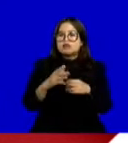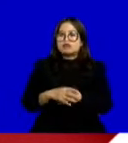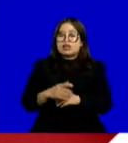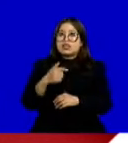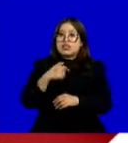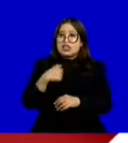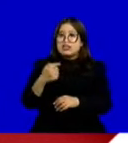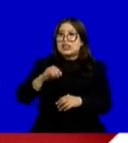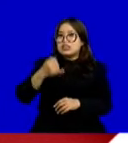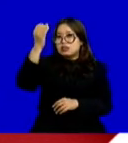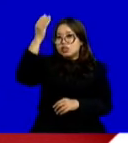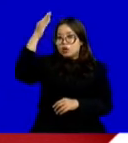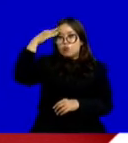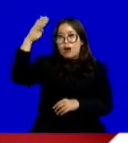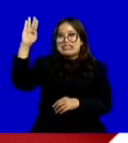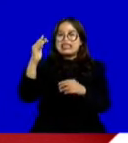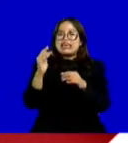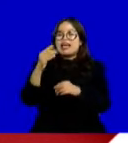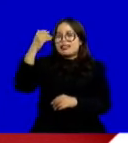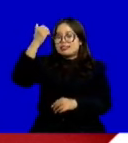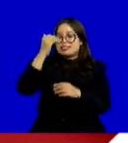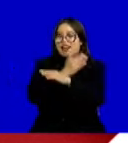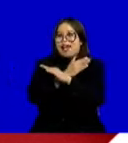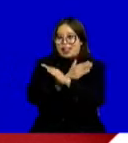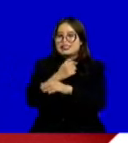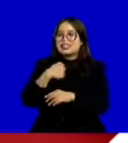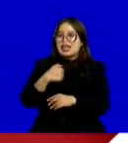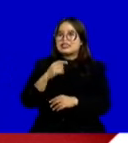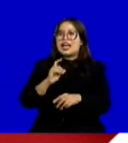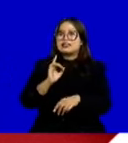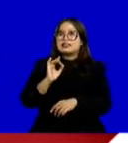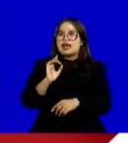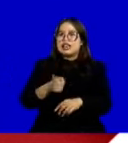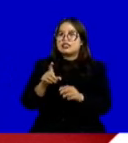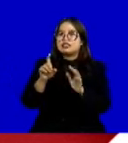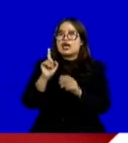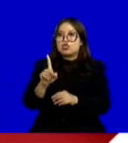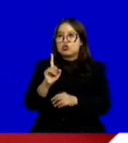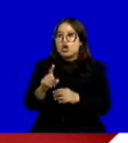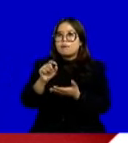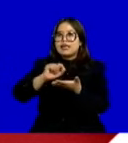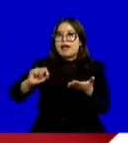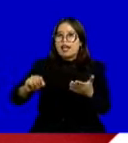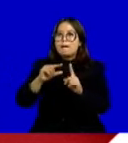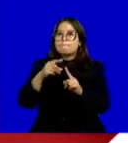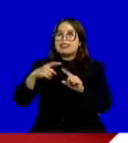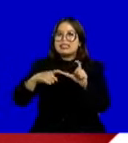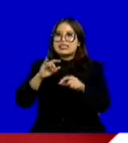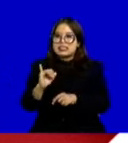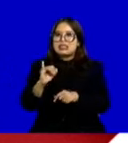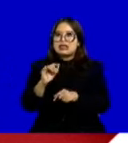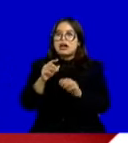Trenggalek saya salah satu dari bupati yang menandatangani petisi kepada Presiden dan menkopol hukam agar ada